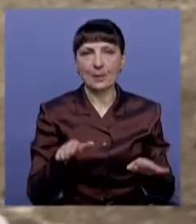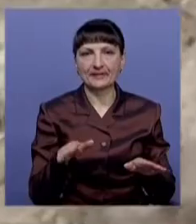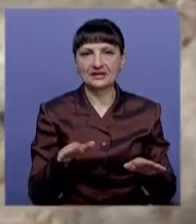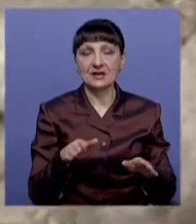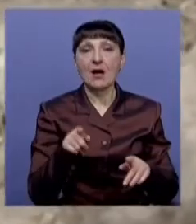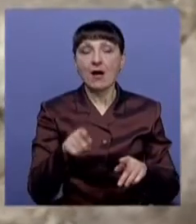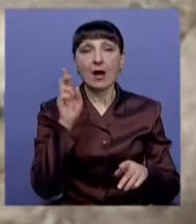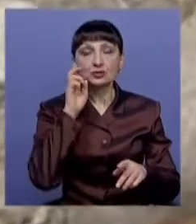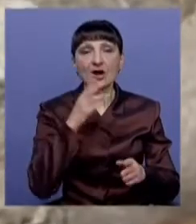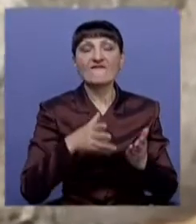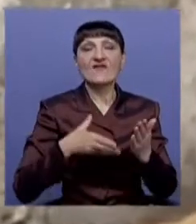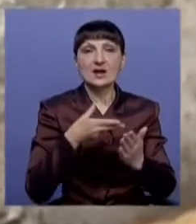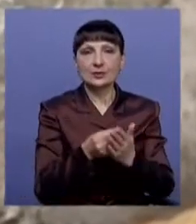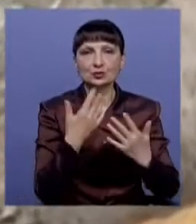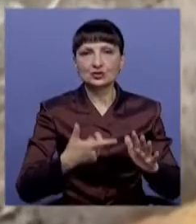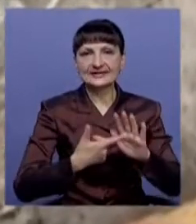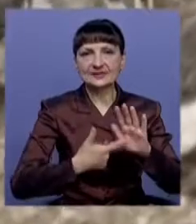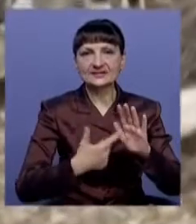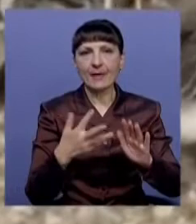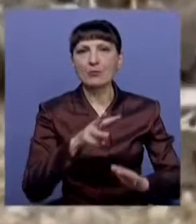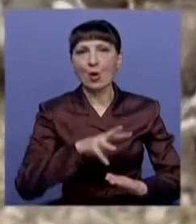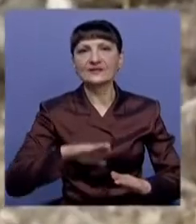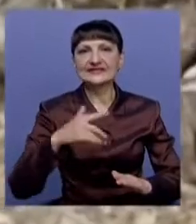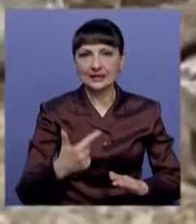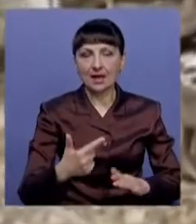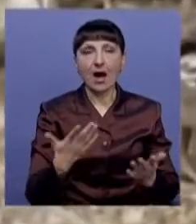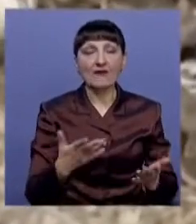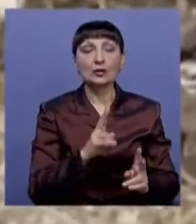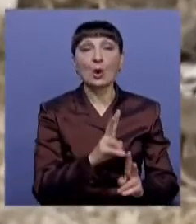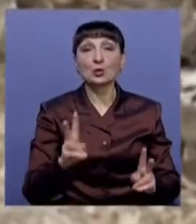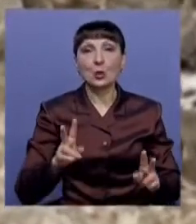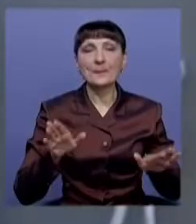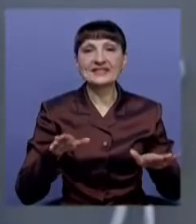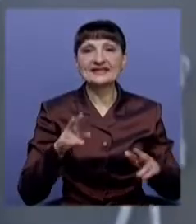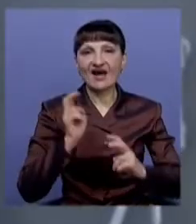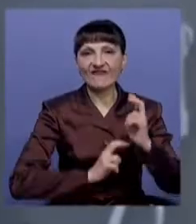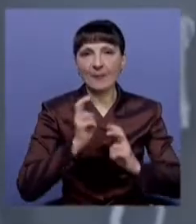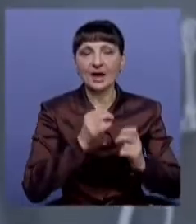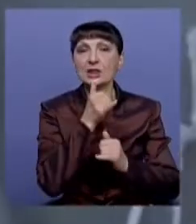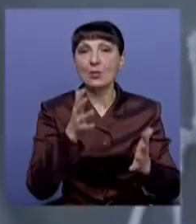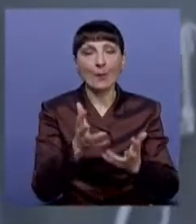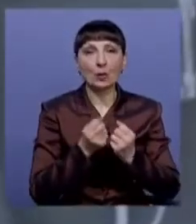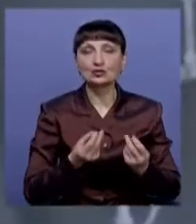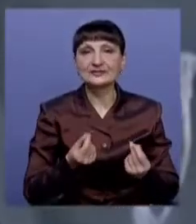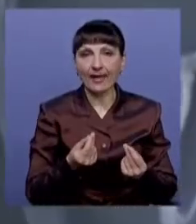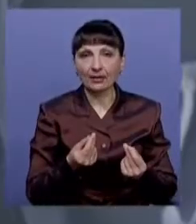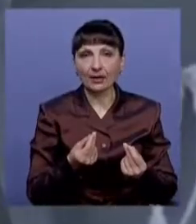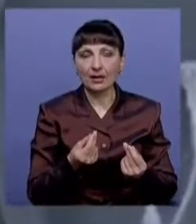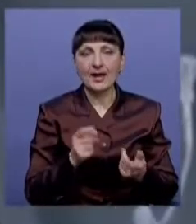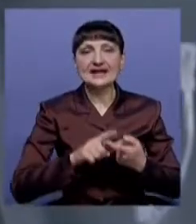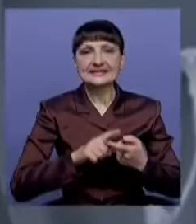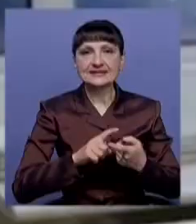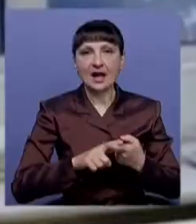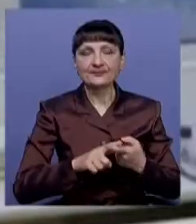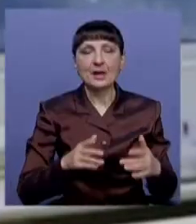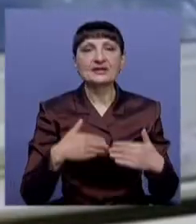ним государством выплачено около 75 миллионов тенге. А вот некоторые птицефабрики не могут получить компенсацию